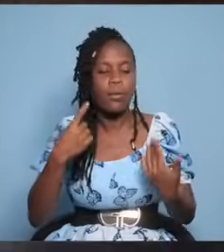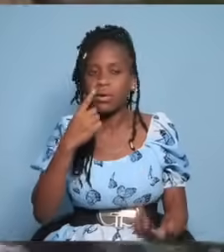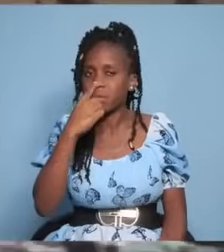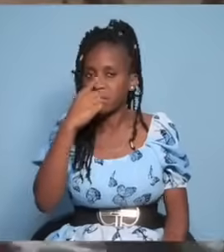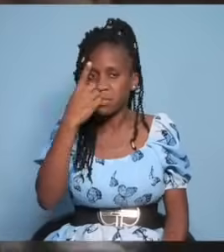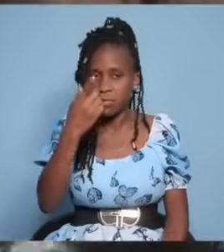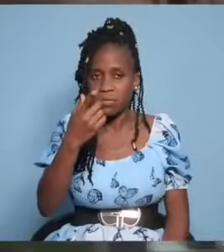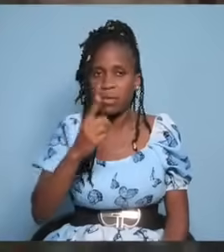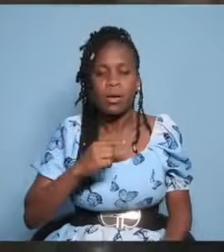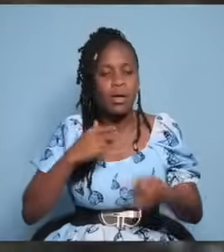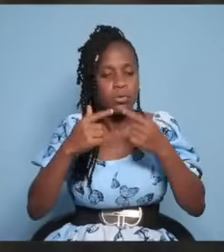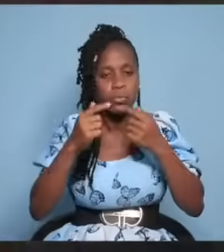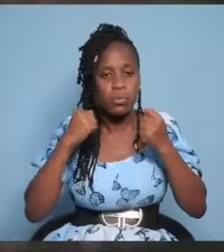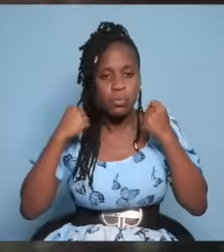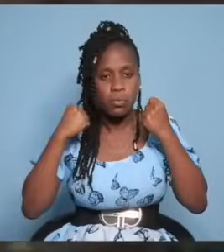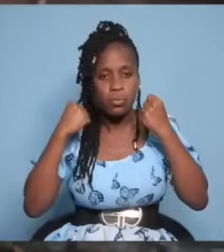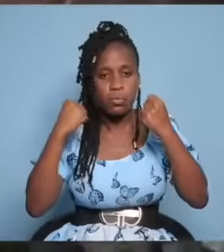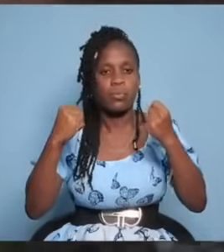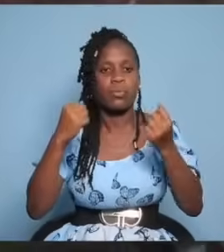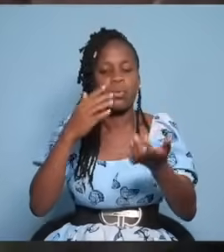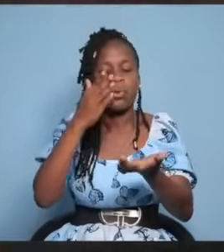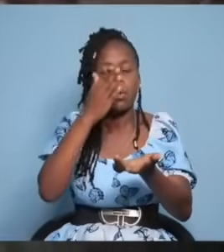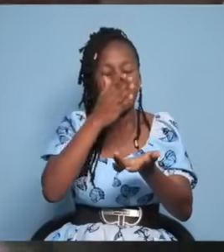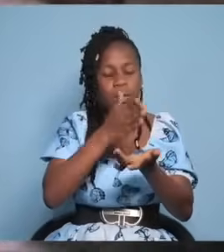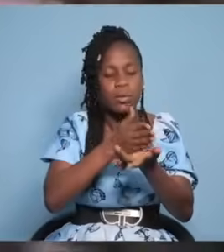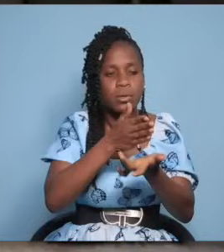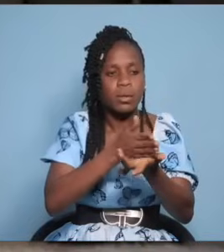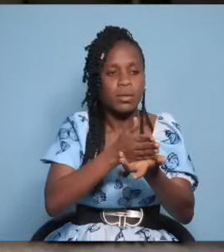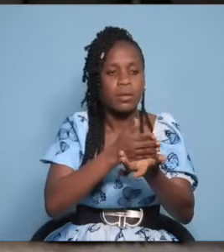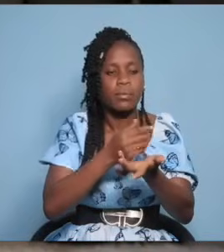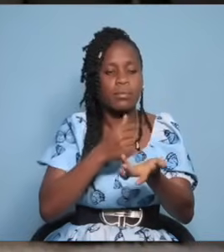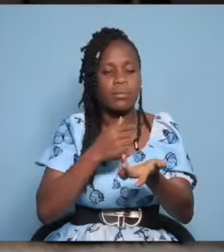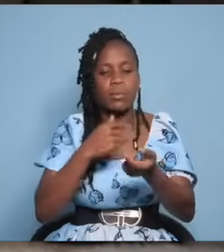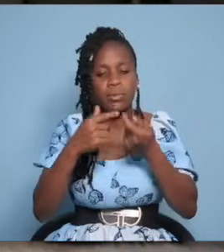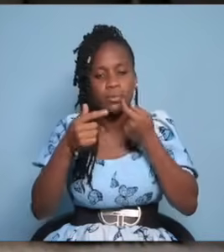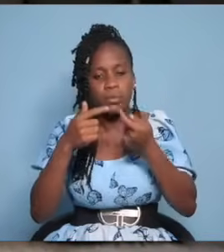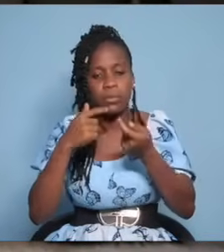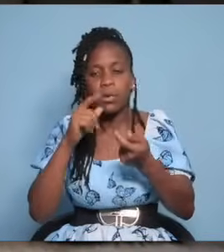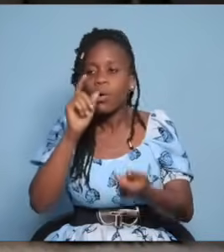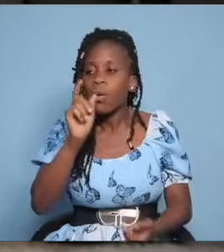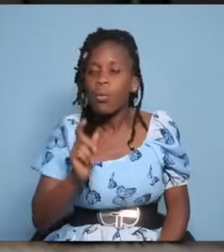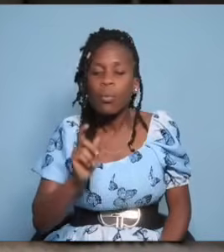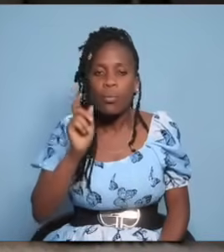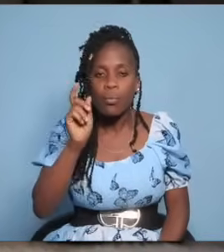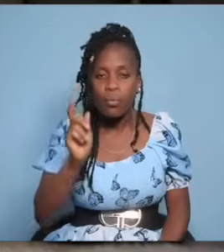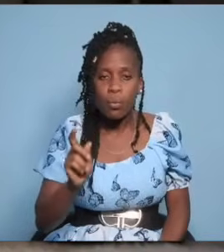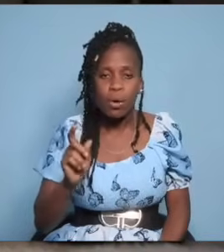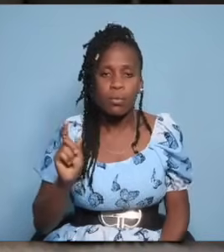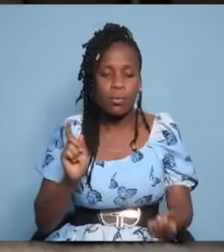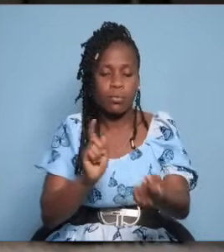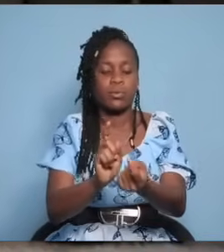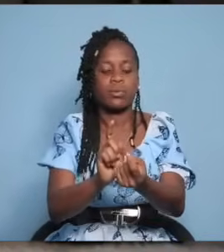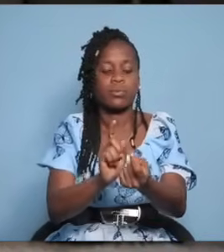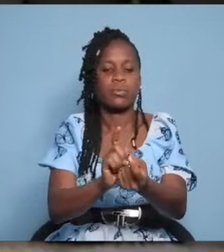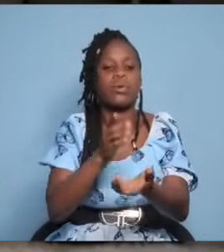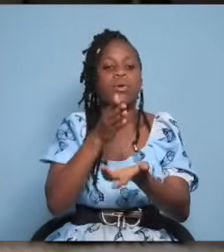kwa ushujaa. Hapo nikapata kujifunza kwamba hawa watu walikutana kweli, yeye na mme wake walikuwa